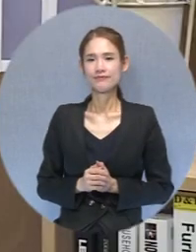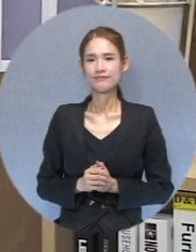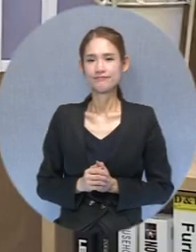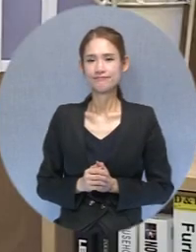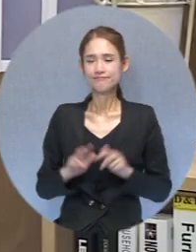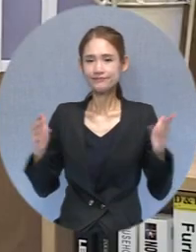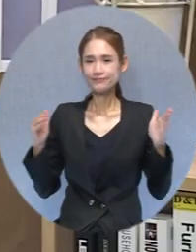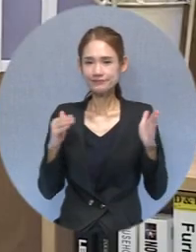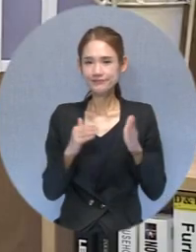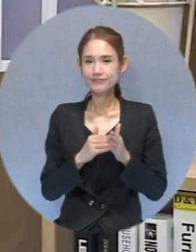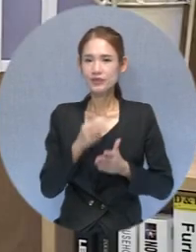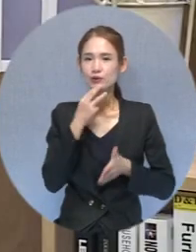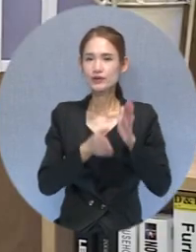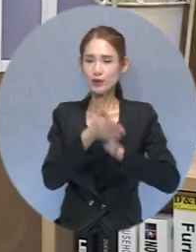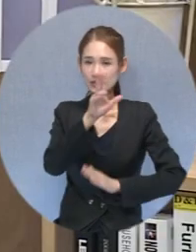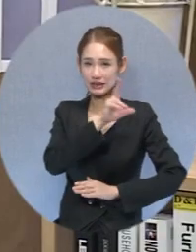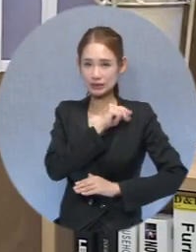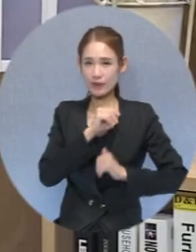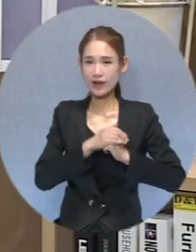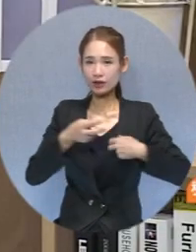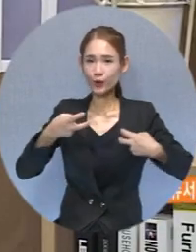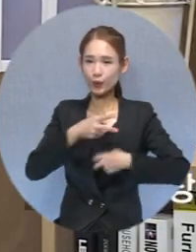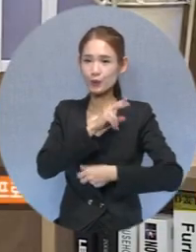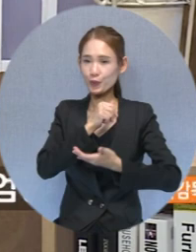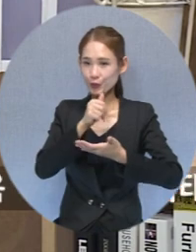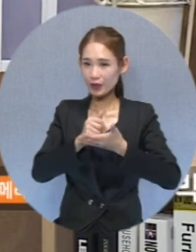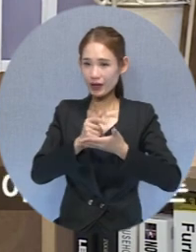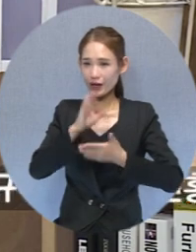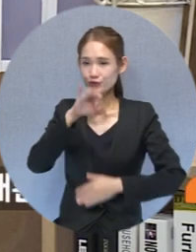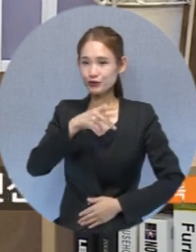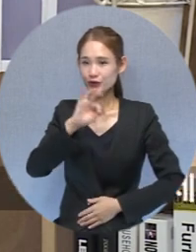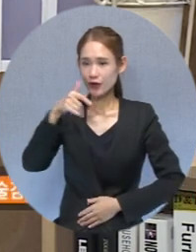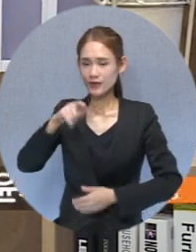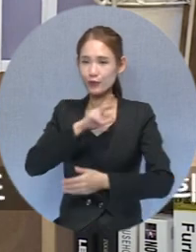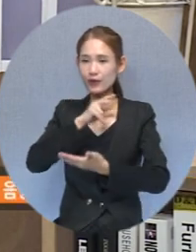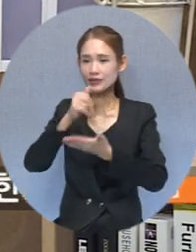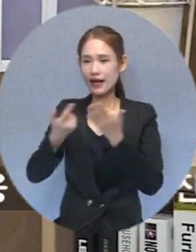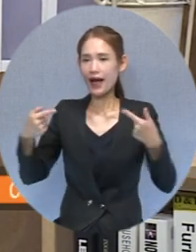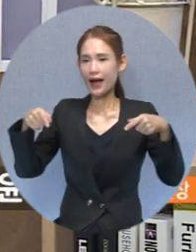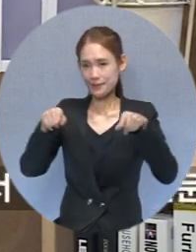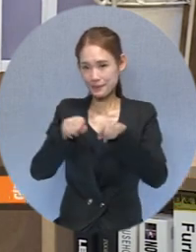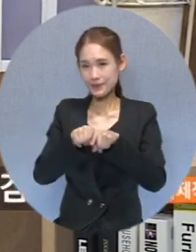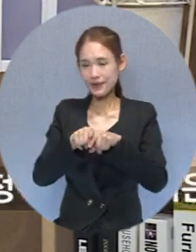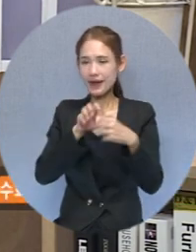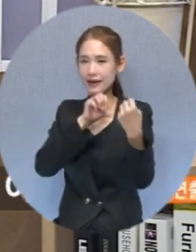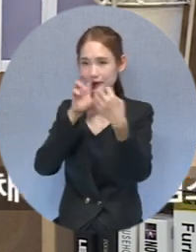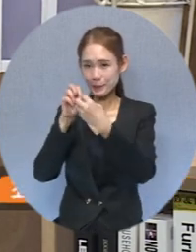네, 지금까지 서울시의회 교통위원회 우형찬 위원장님과 함께